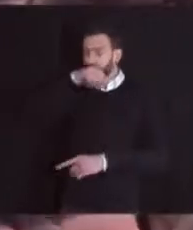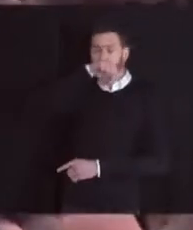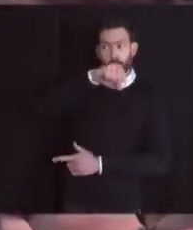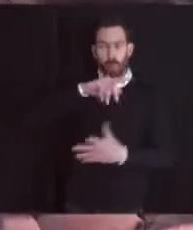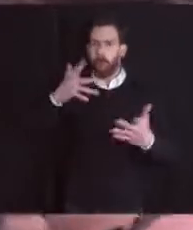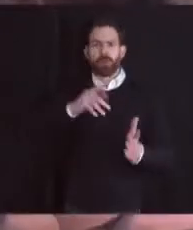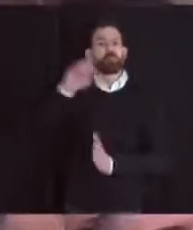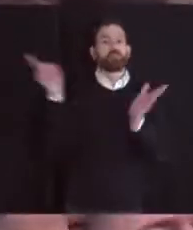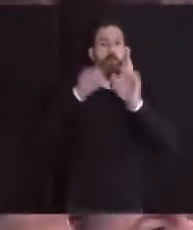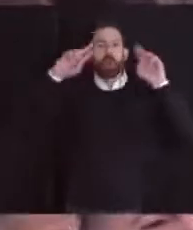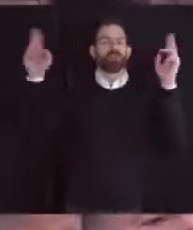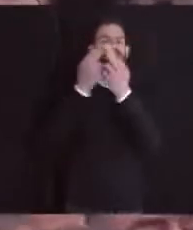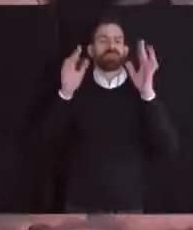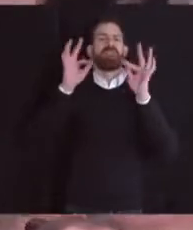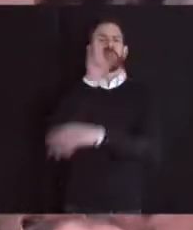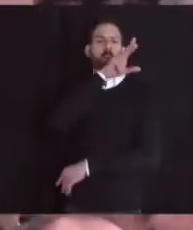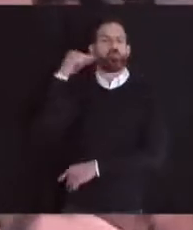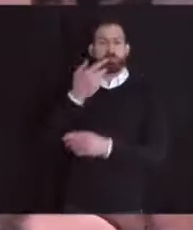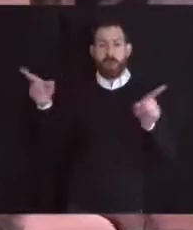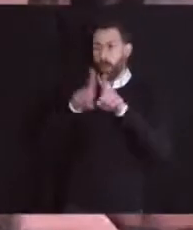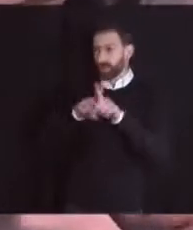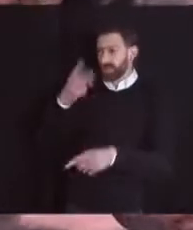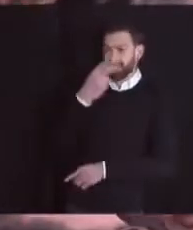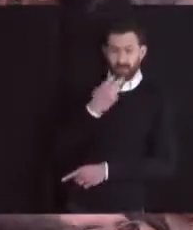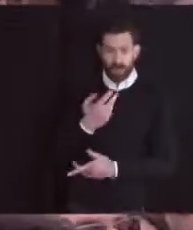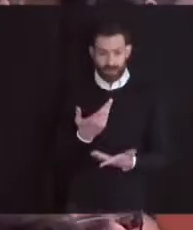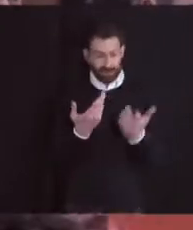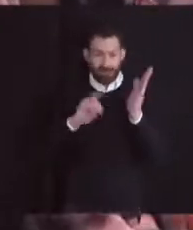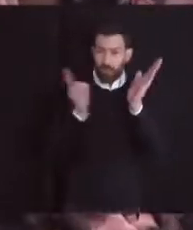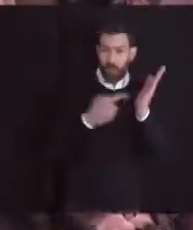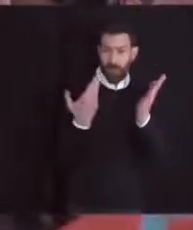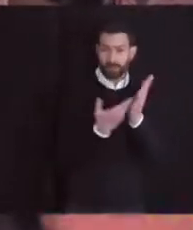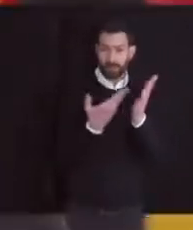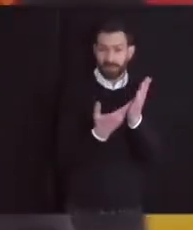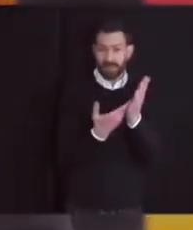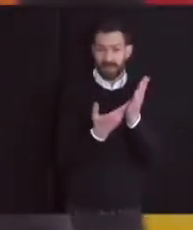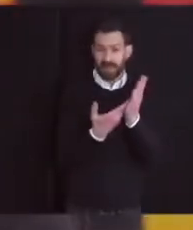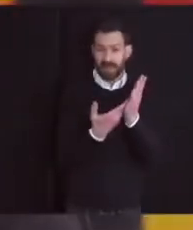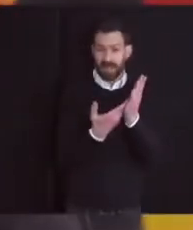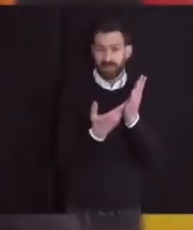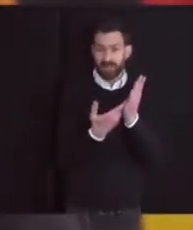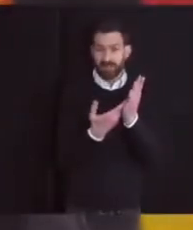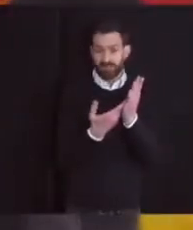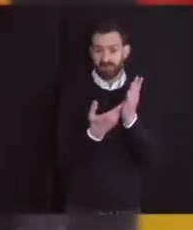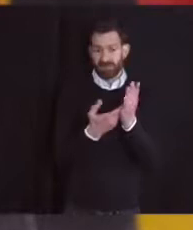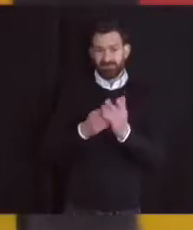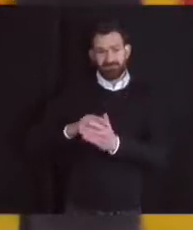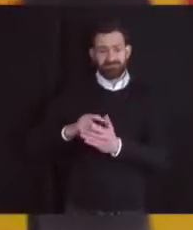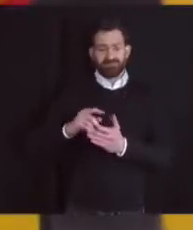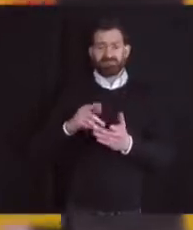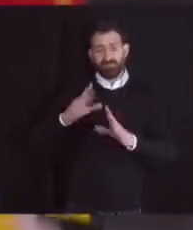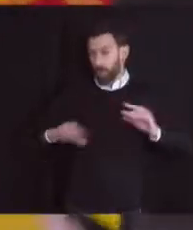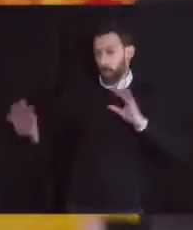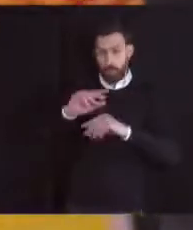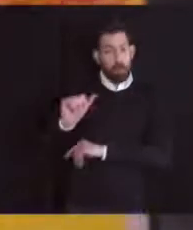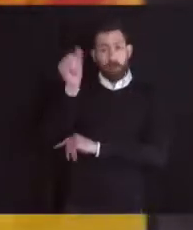humains et des citoyens qu'ils veulent être. Ces droits qu'il a proclamés le premier,